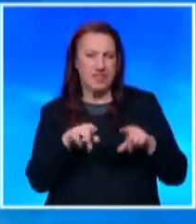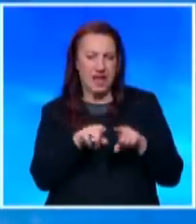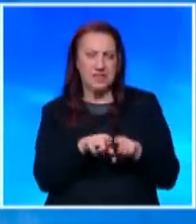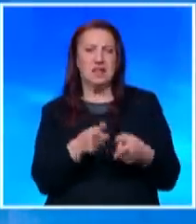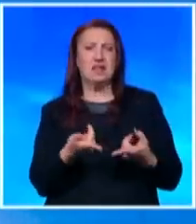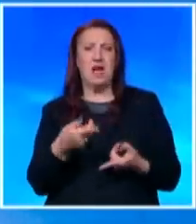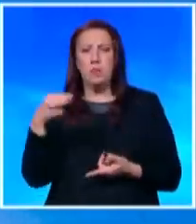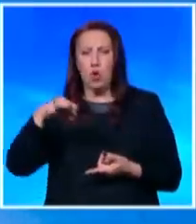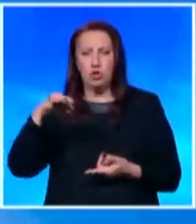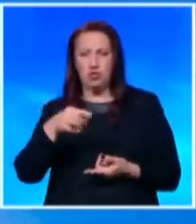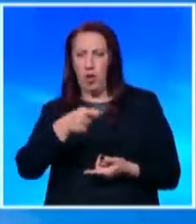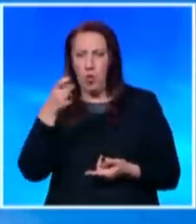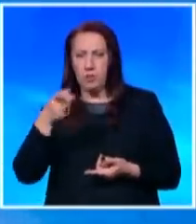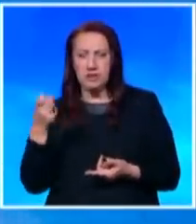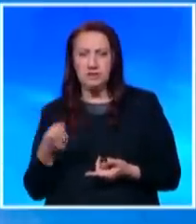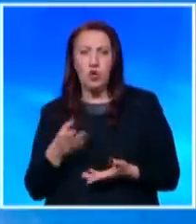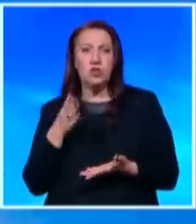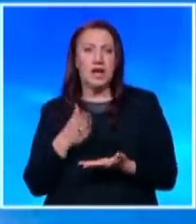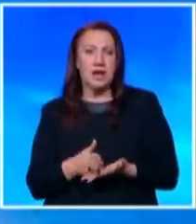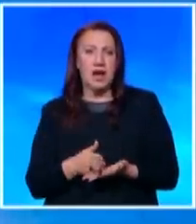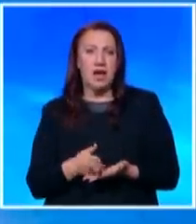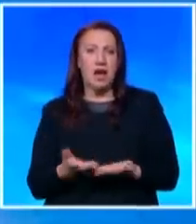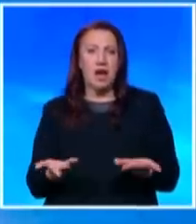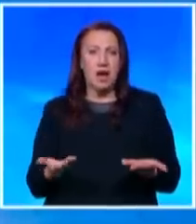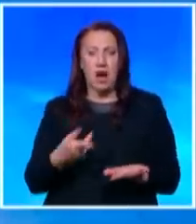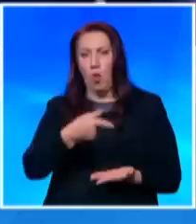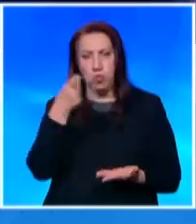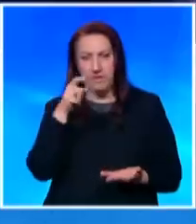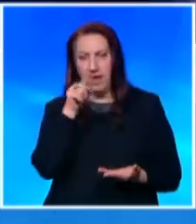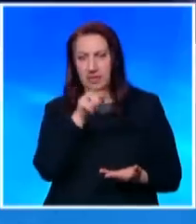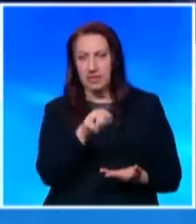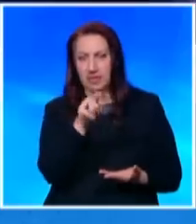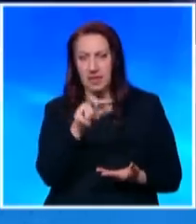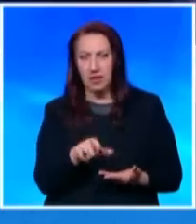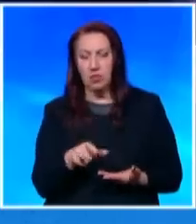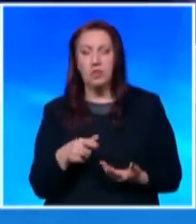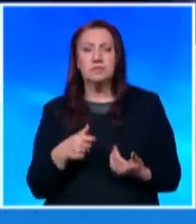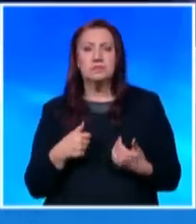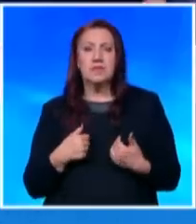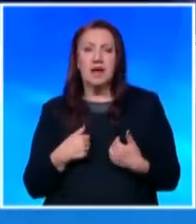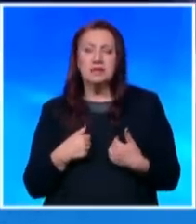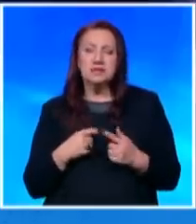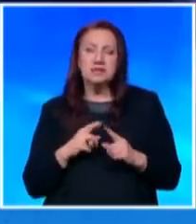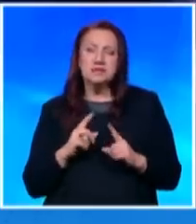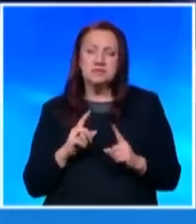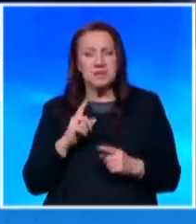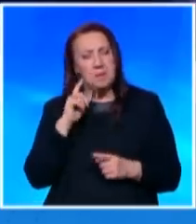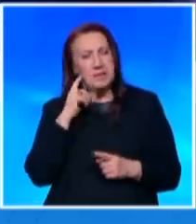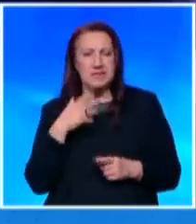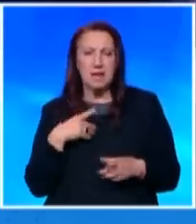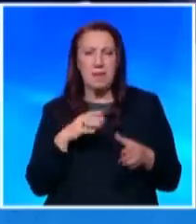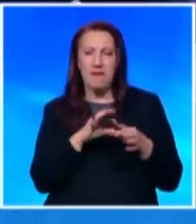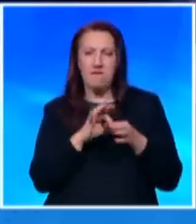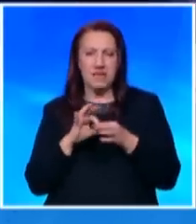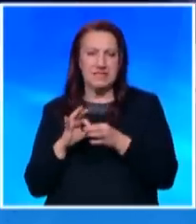като какво ли не, и изведнъж се случва това. Аз лично не бих могъл да подмина версията, че е свързано с настоящите